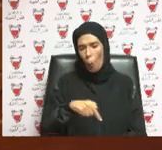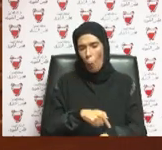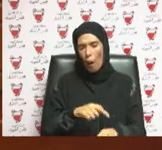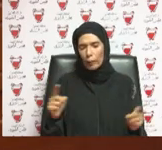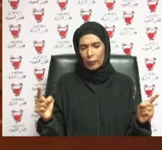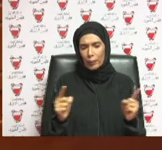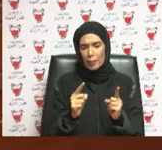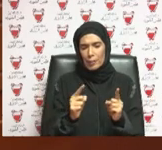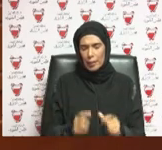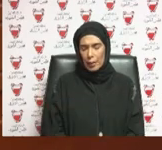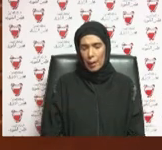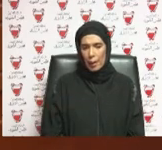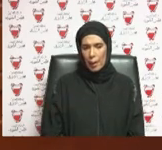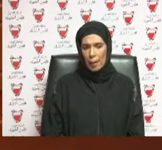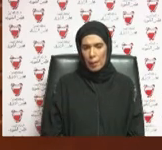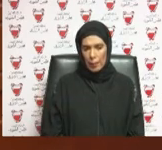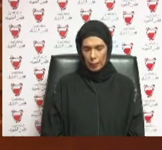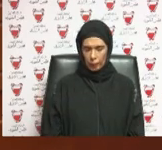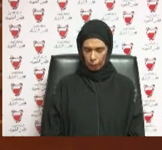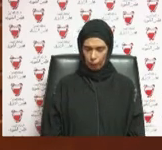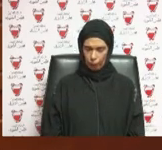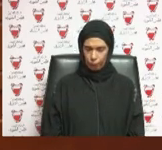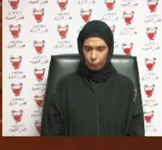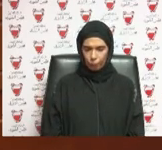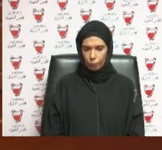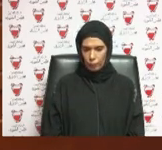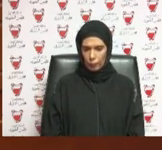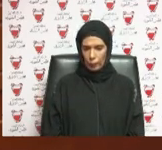حنجرة الوطن أعظم من الكلمات.